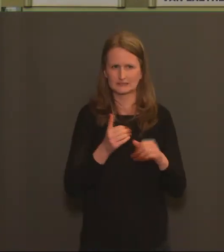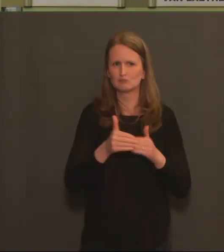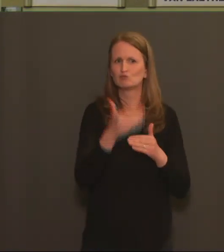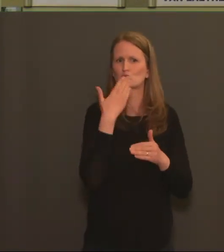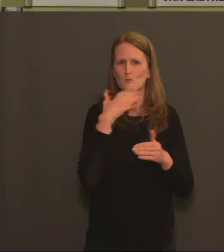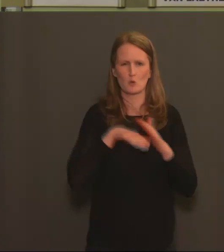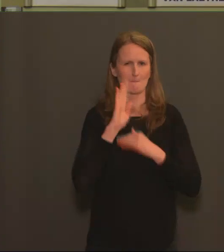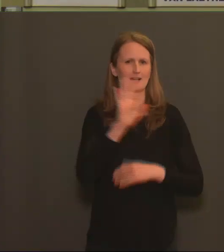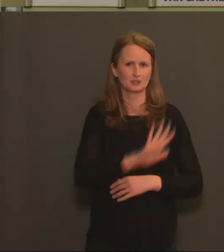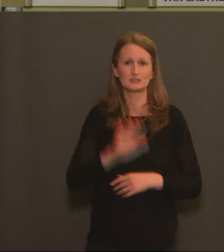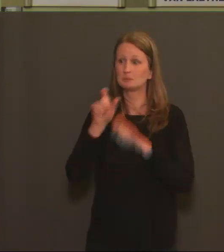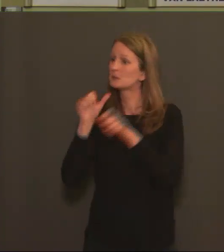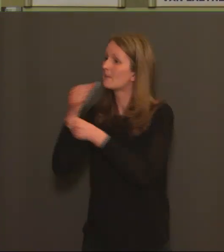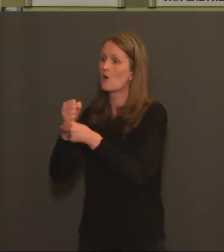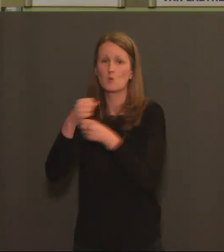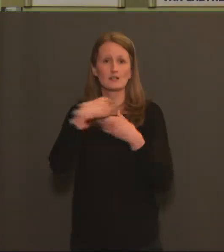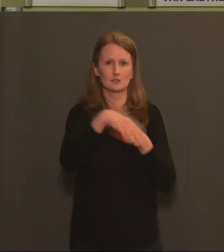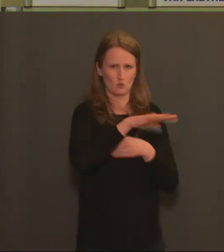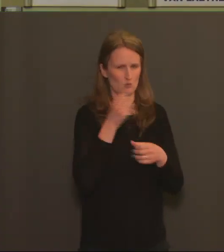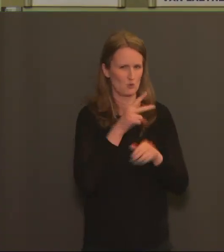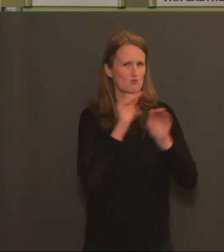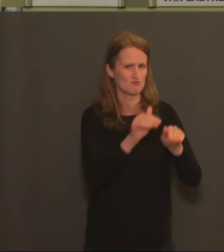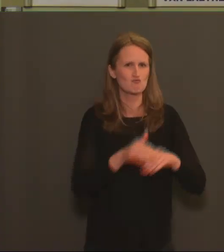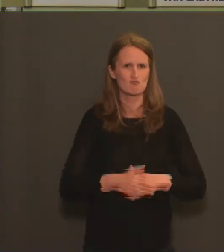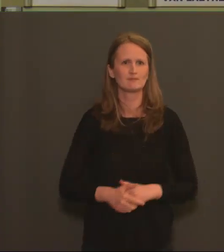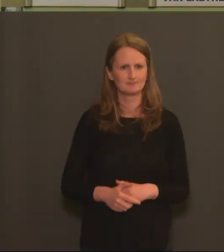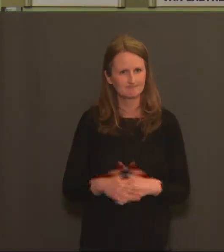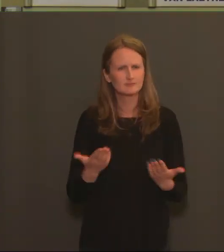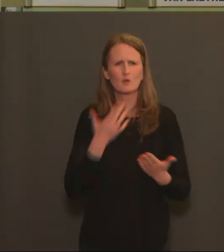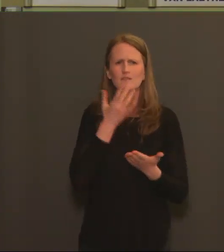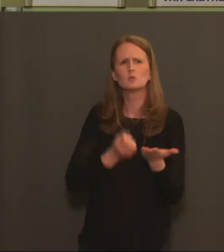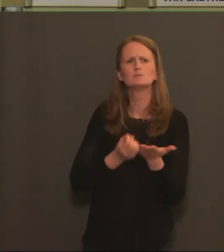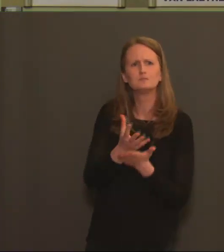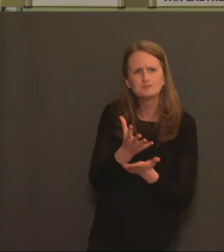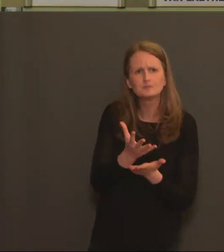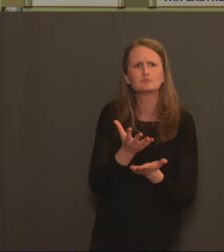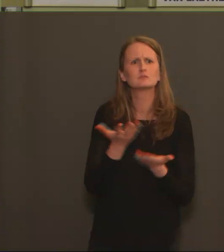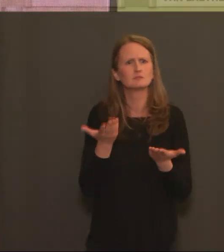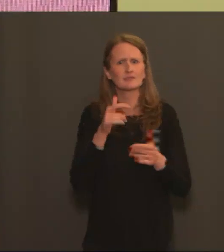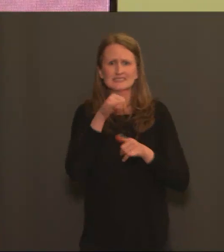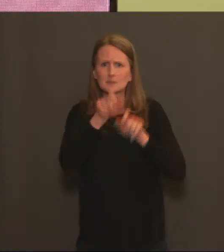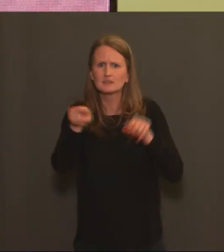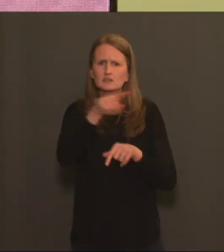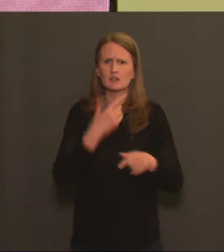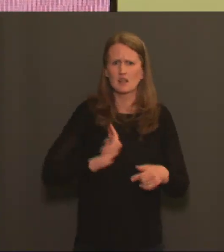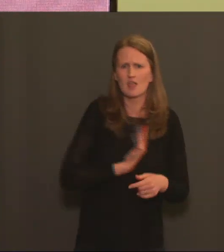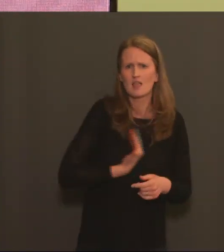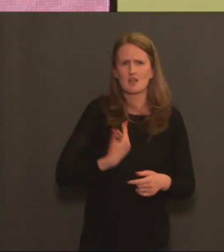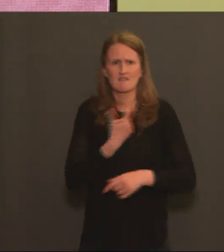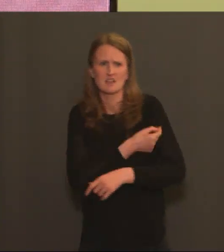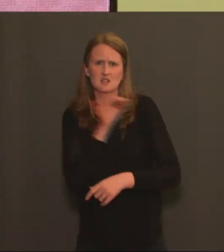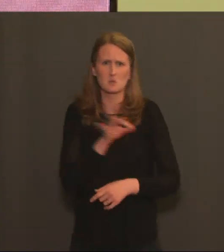la vaccination ou qui ont peur de la vaccination. Ces vaccins, faudrait-il dire, se sont avérés non